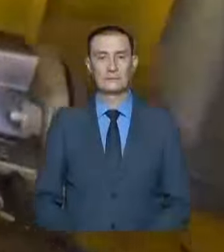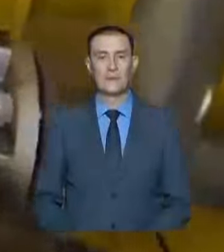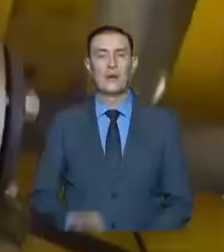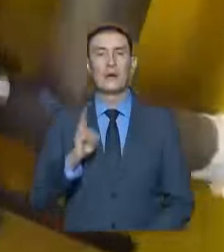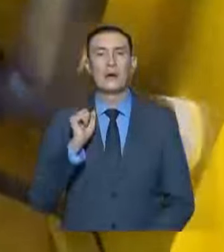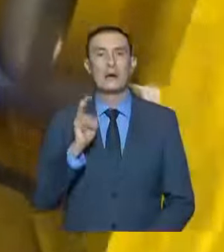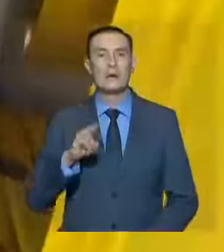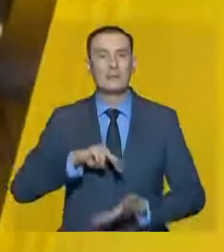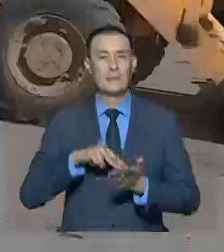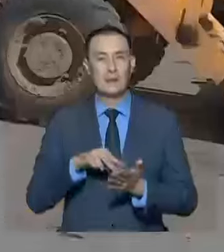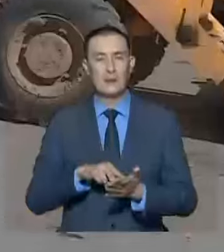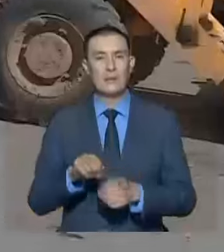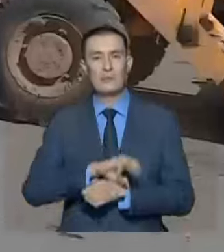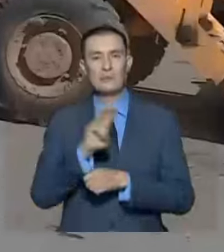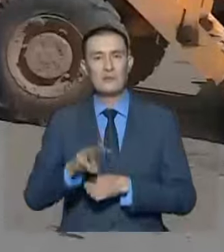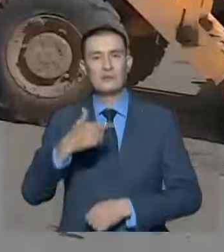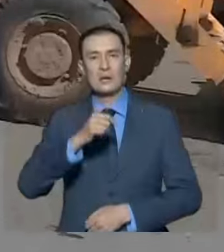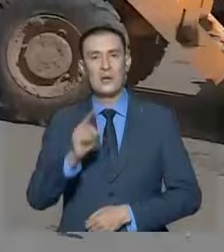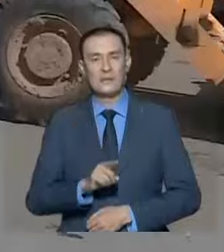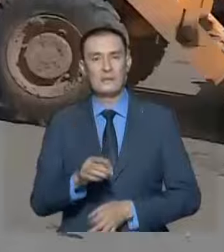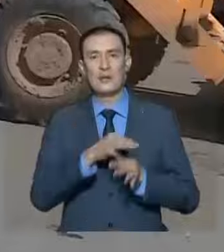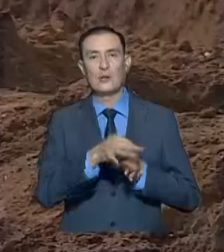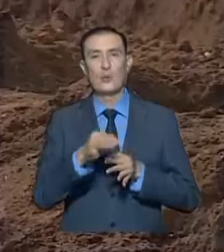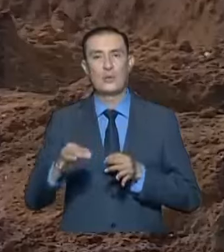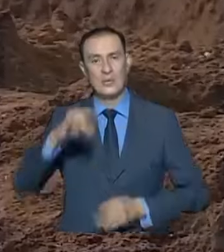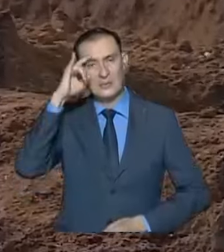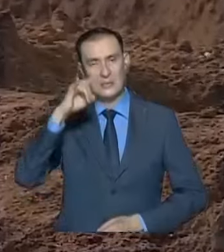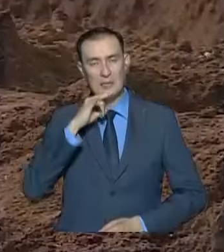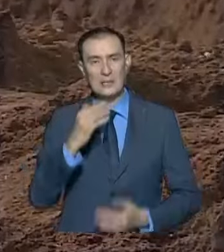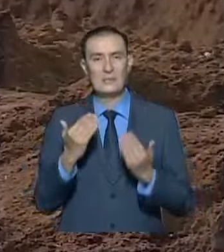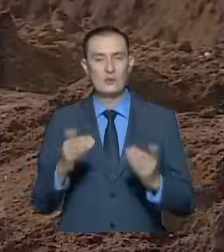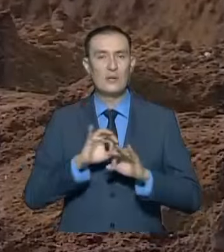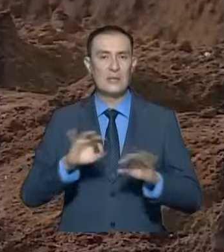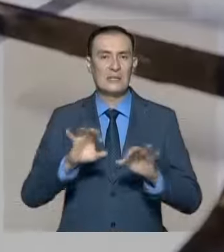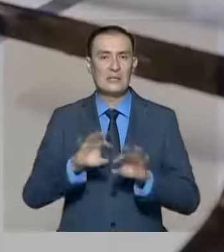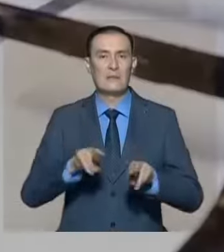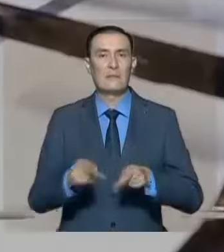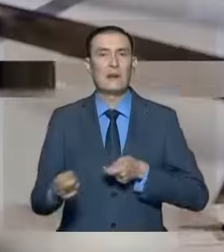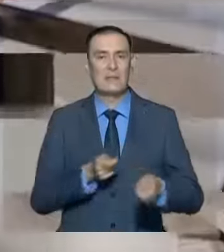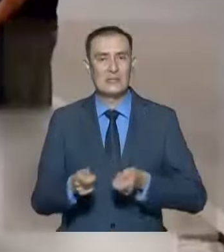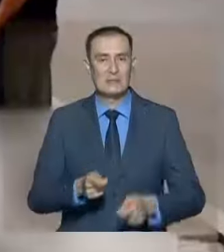Газификация Севера. Как собираются обеспечить голубым топливом регионы страны, рассказали в правительстве.